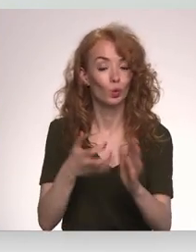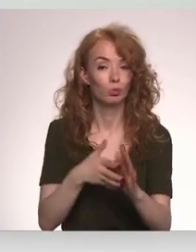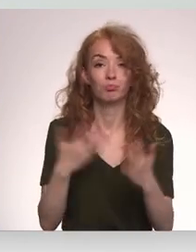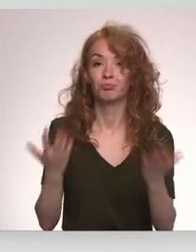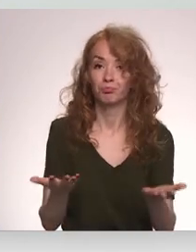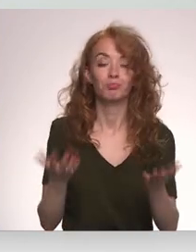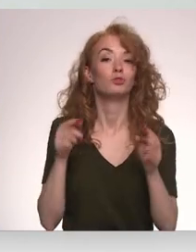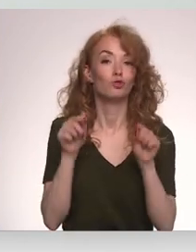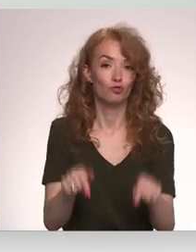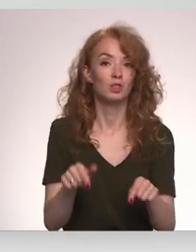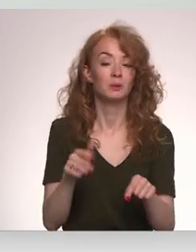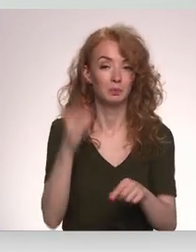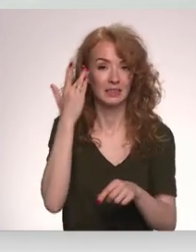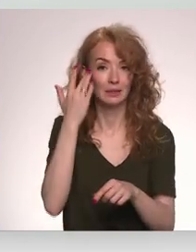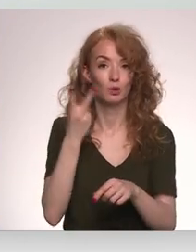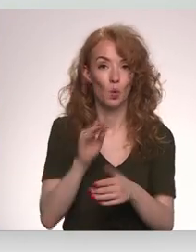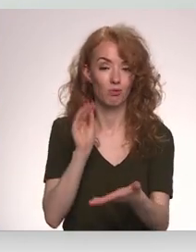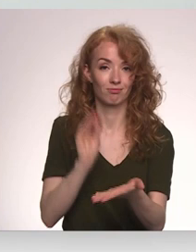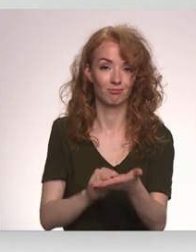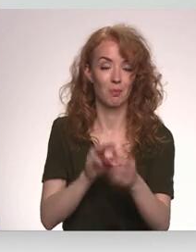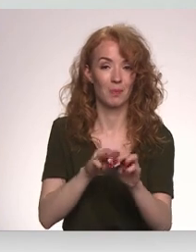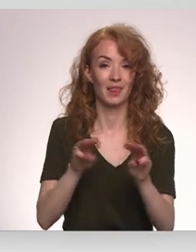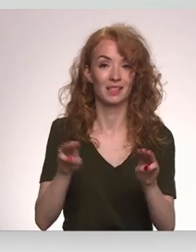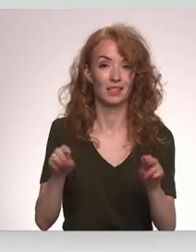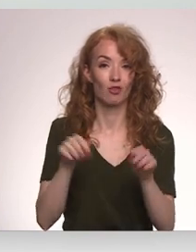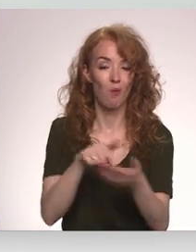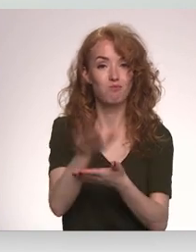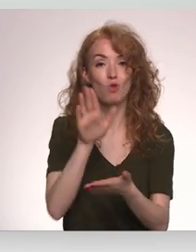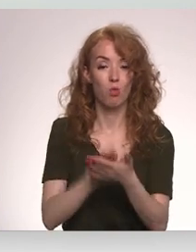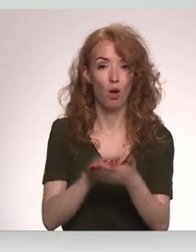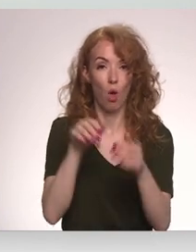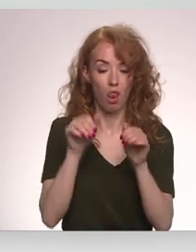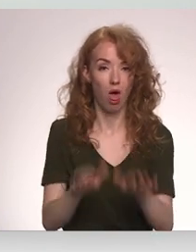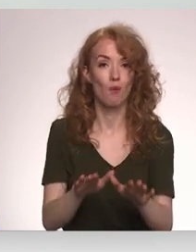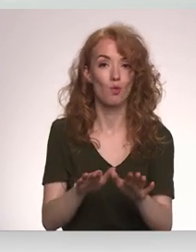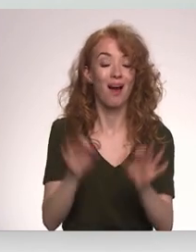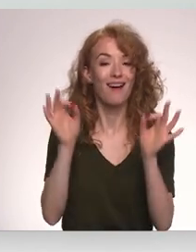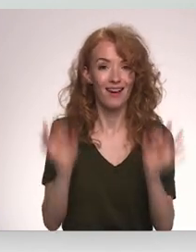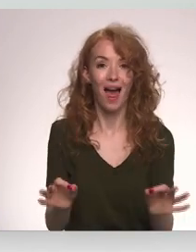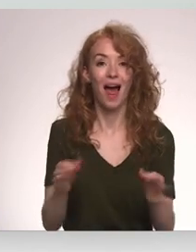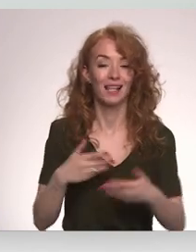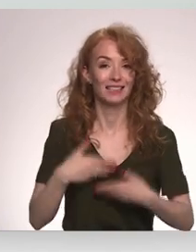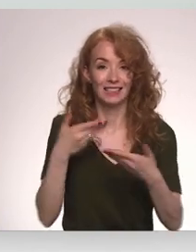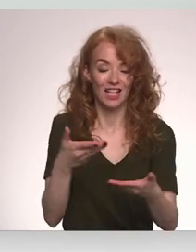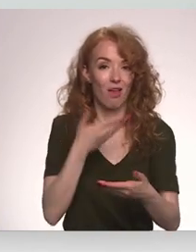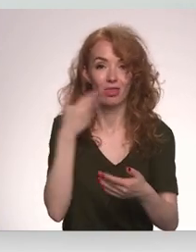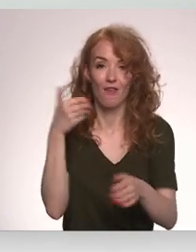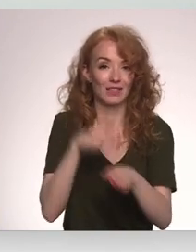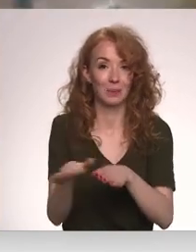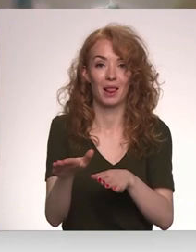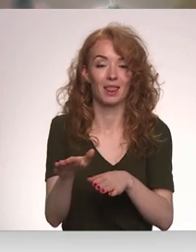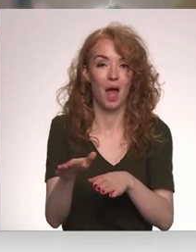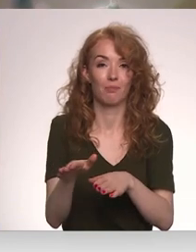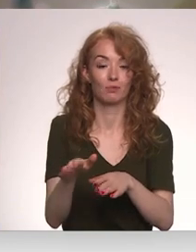kā šis princips, ko ir norādījusi ministrija šajā protokola lēmumā, reāli dzīvē nav